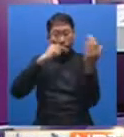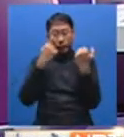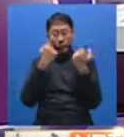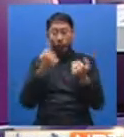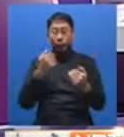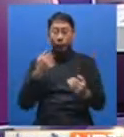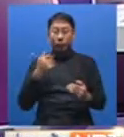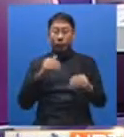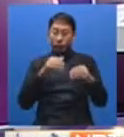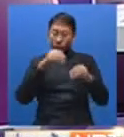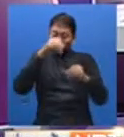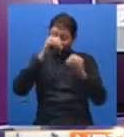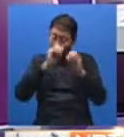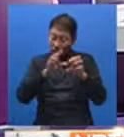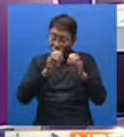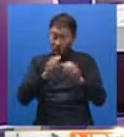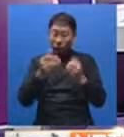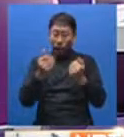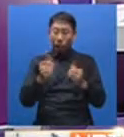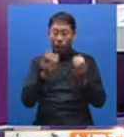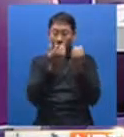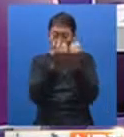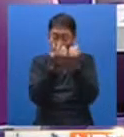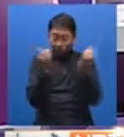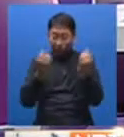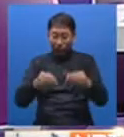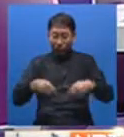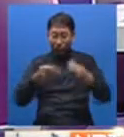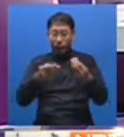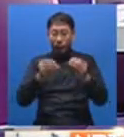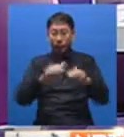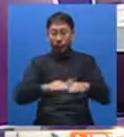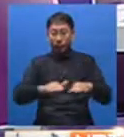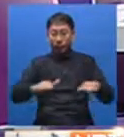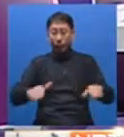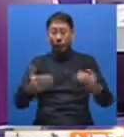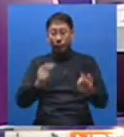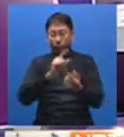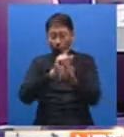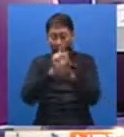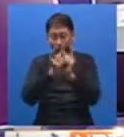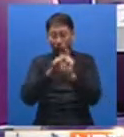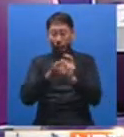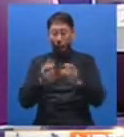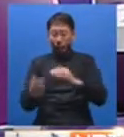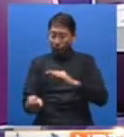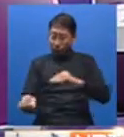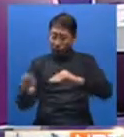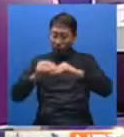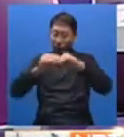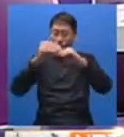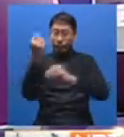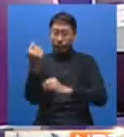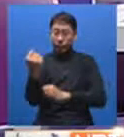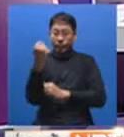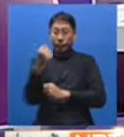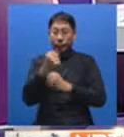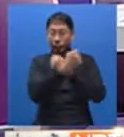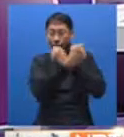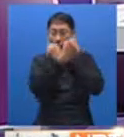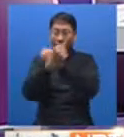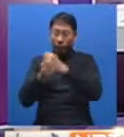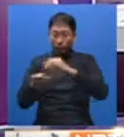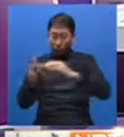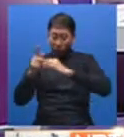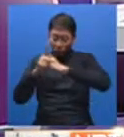ในเรื่องของค่านิยมเรื่องจริยธรรมด้วยนะคะนอกจากนี้นะคะต้องมีการปรับให้เข้มข้นมากยิ่งขึ้นเพื่อป้องกันการทุจริตพร้อมทั้งเชื่อว่